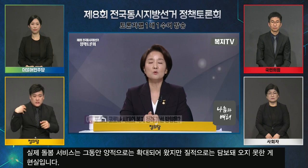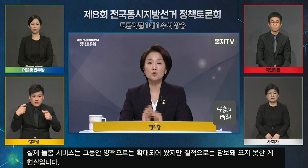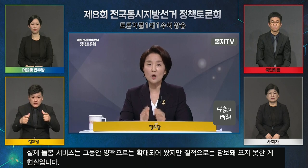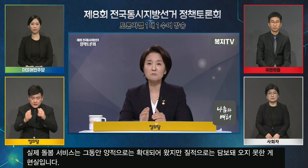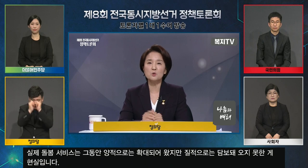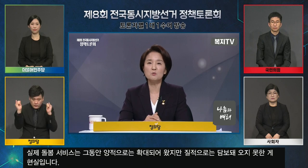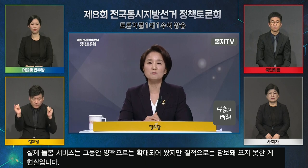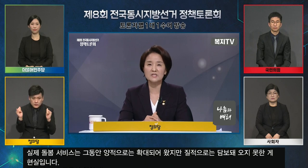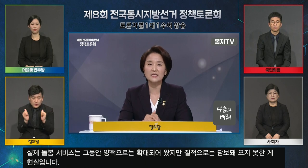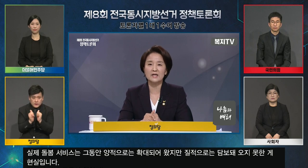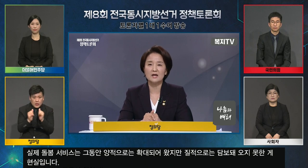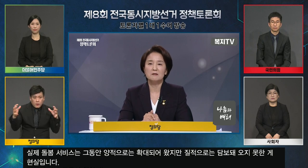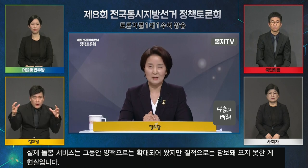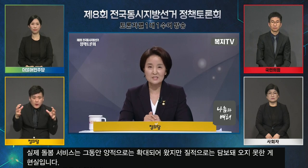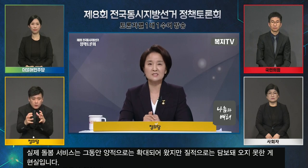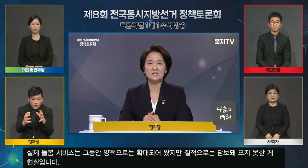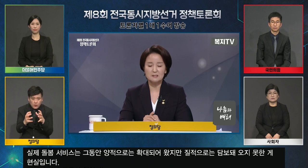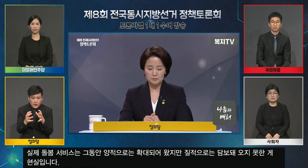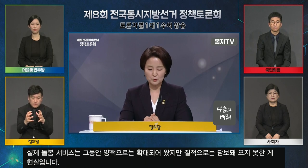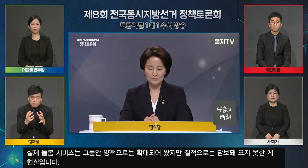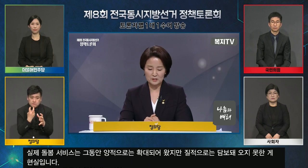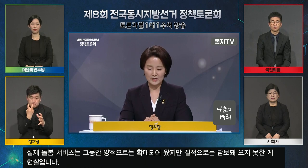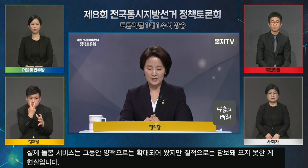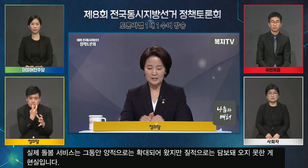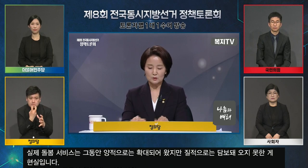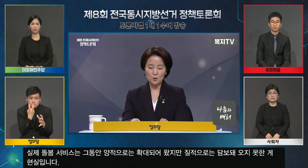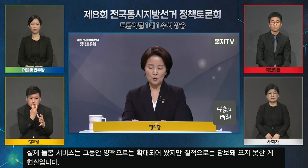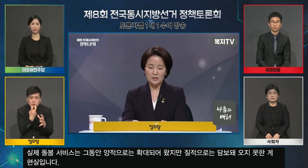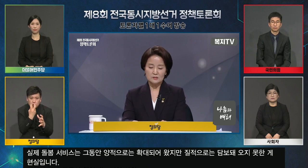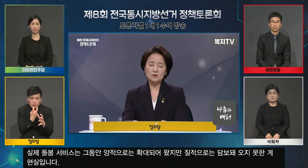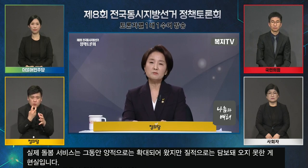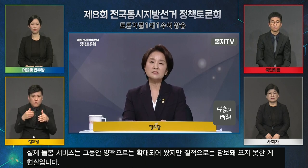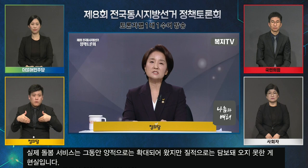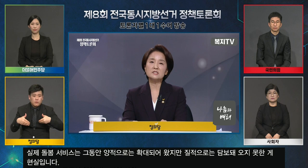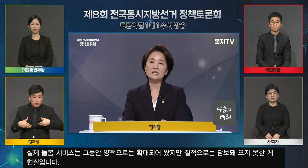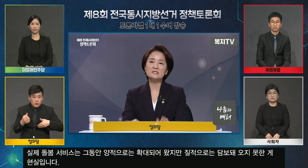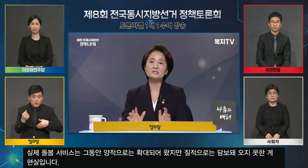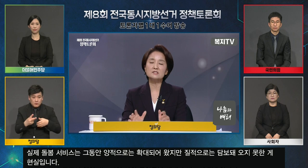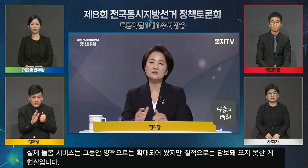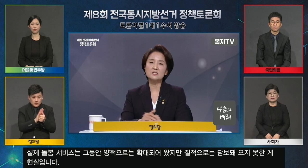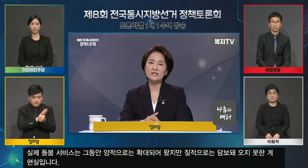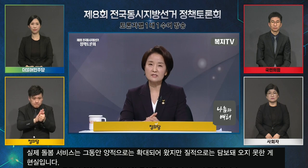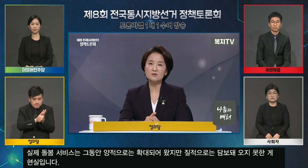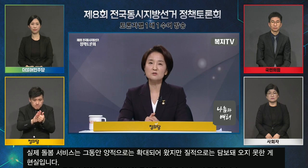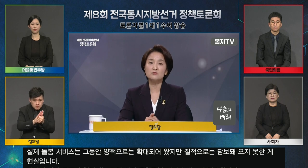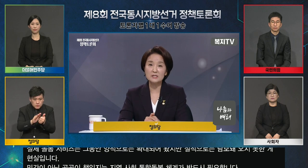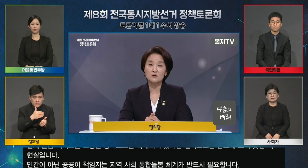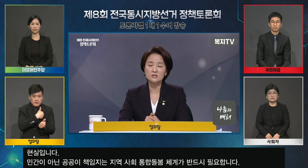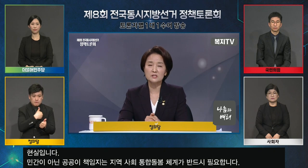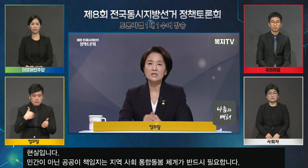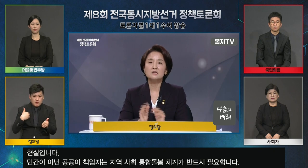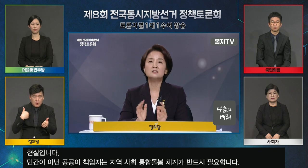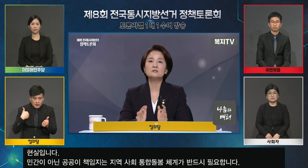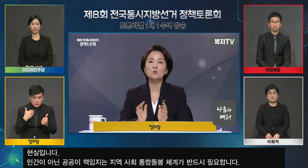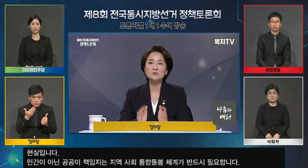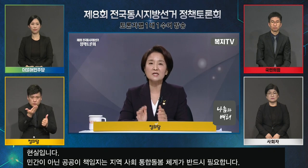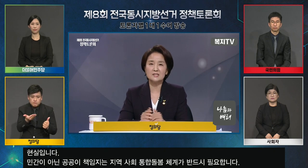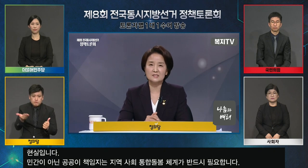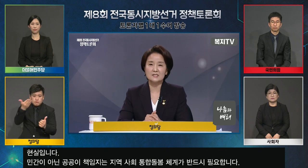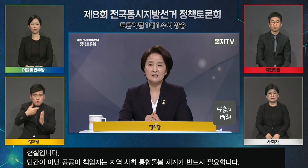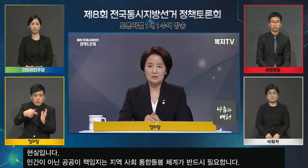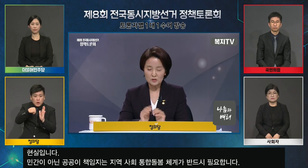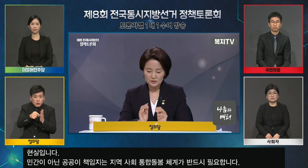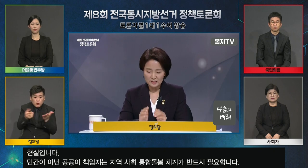통합 돌봄 체계가 반드시 필요합니다. 또 서비스의 질적인 개선을 위해서는 그